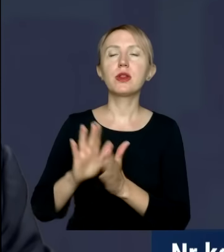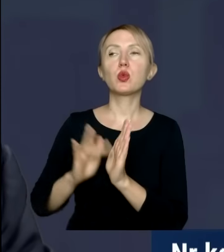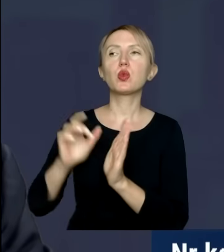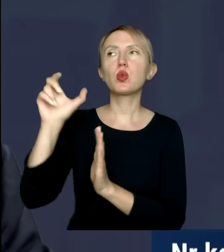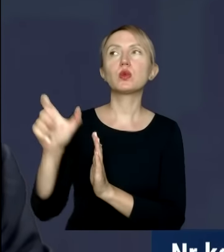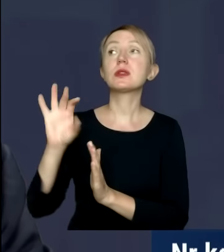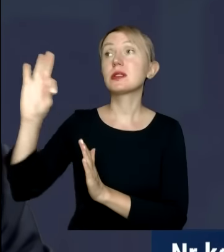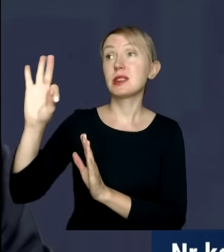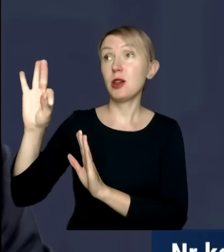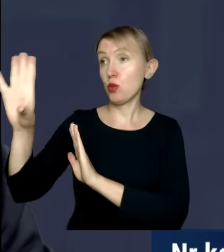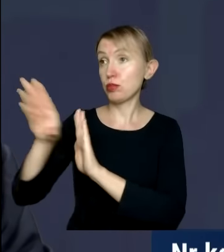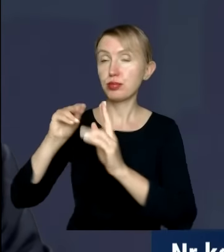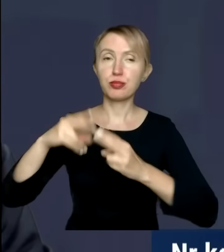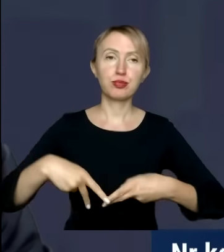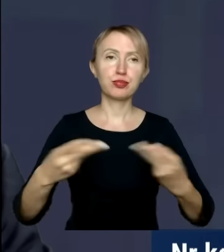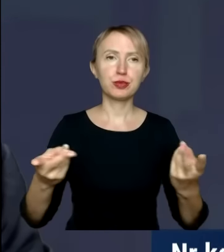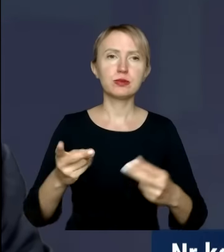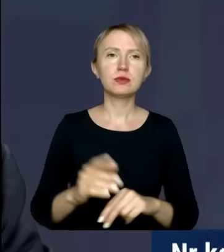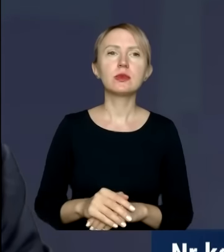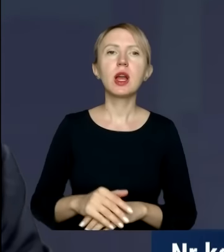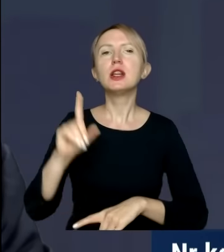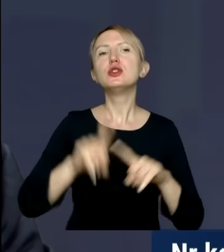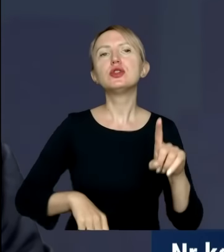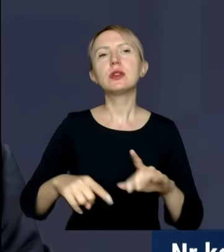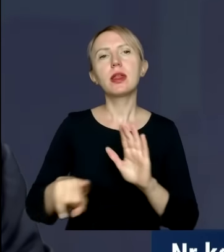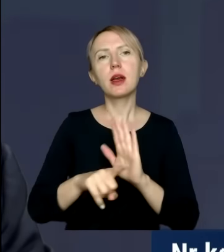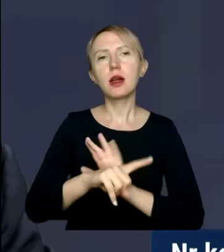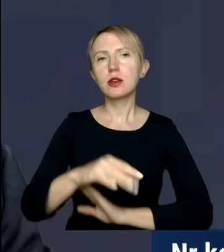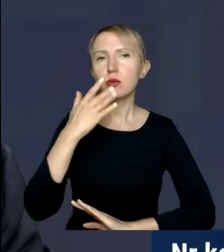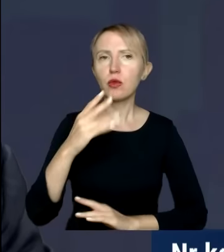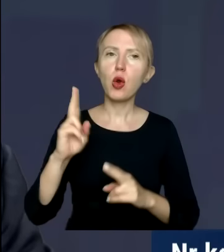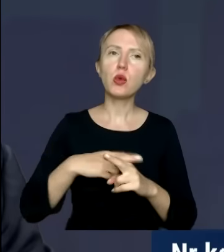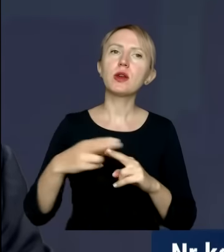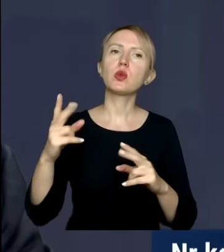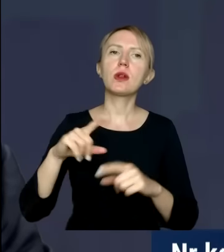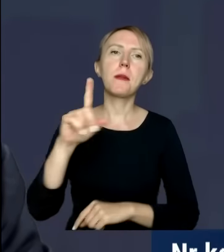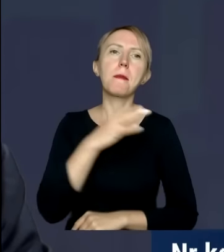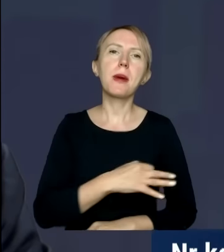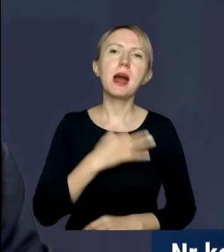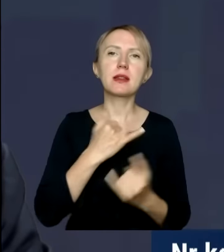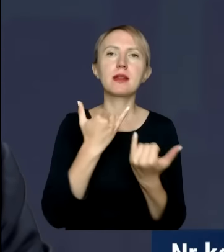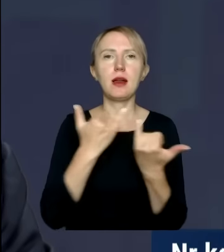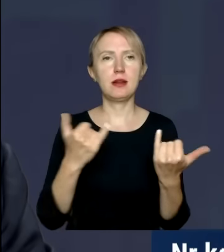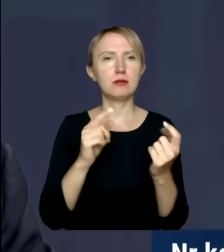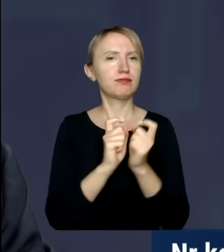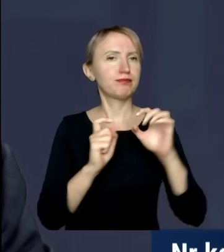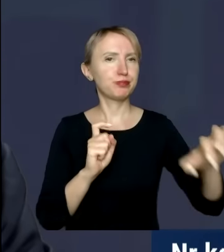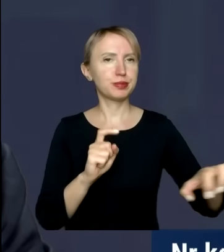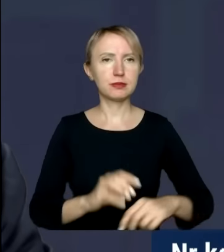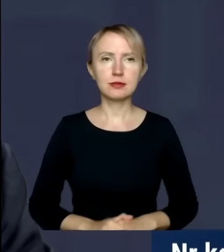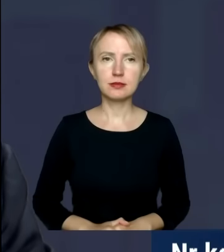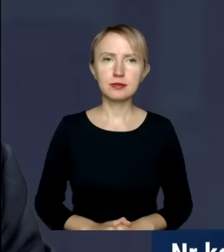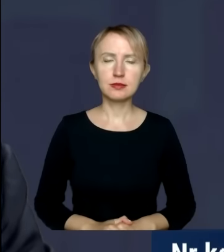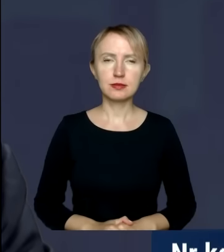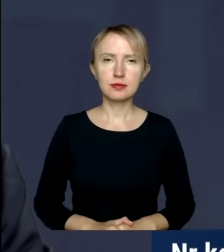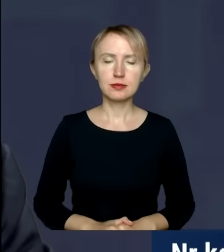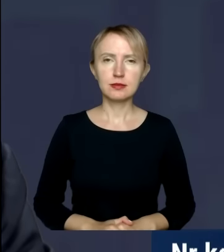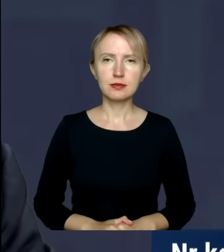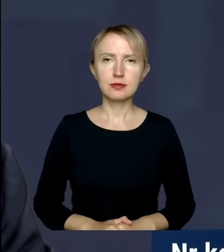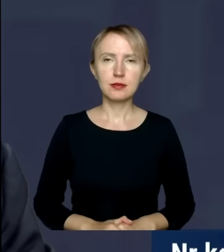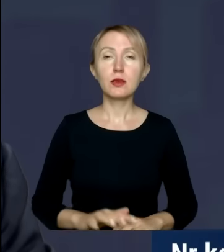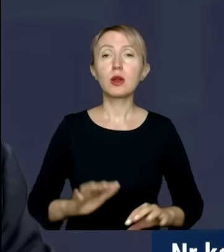Jednocześnie bardzo źle wypowiadał się o niektórych partiach z drugiej z drugiej strony sceny politycznej Także mamy do